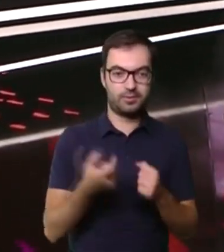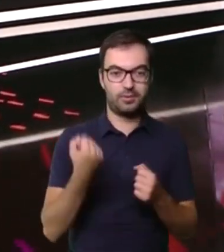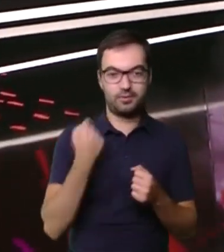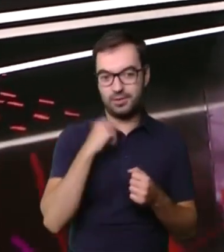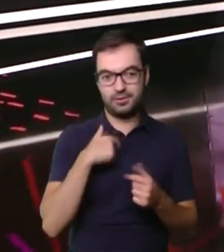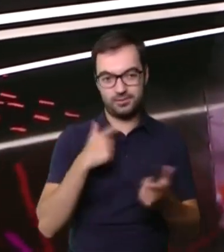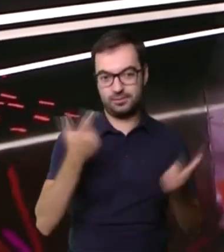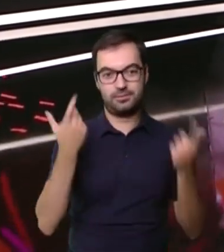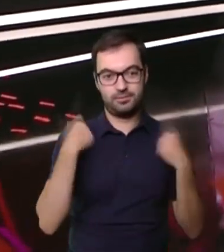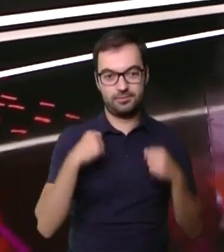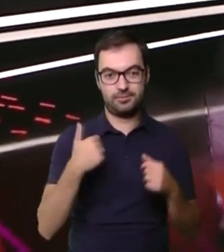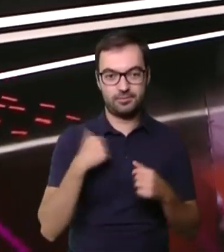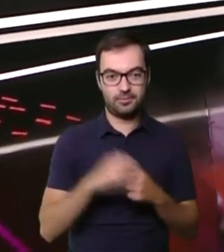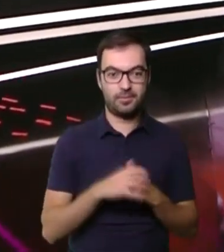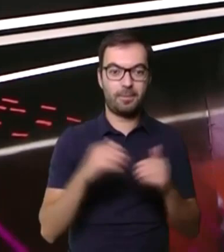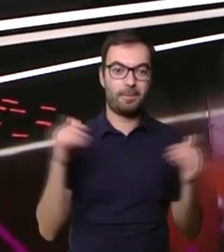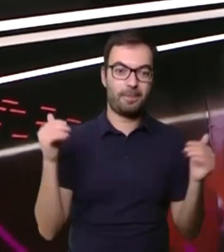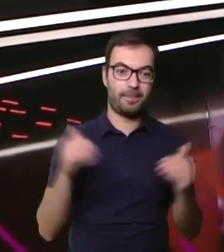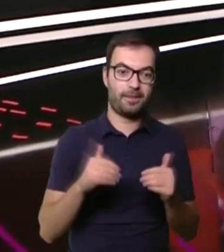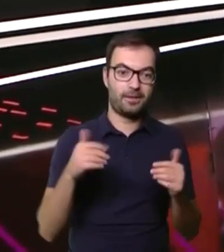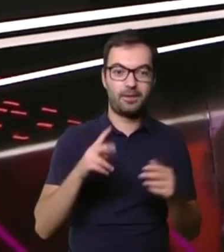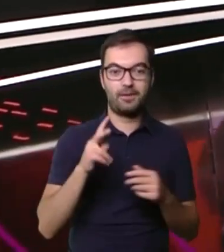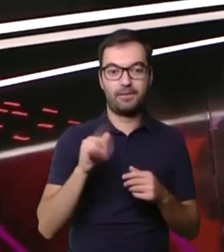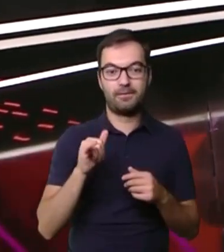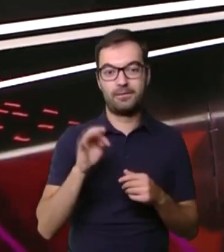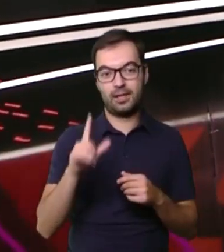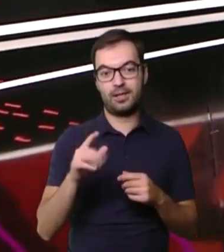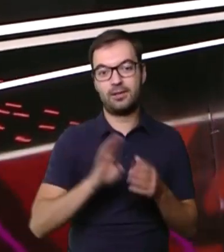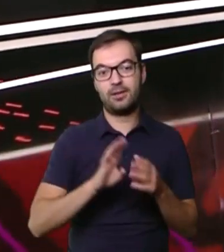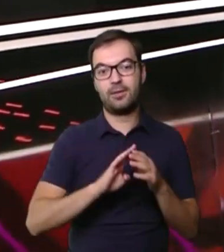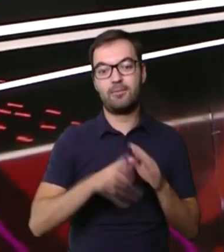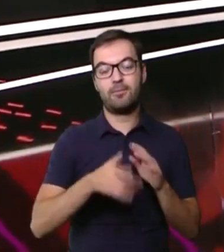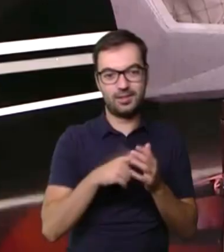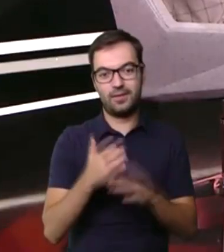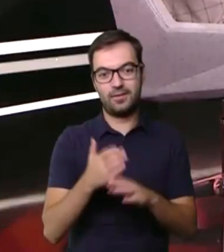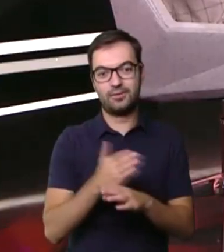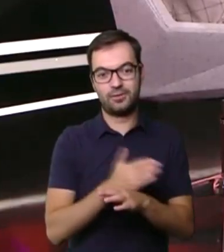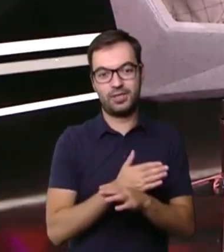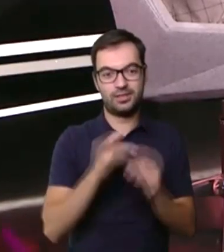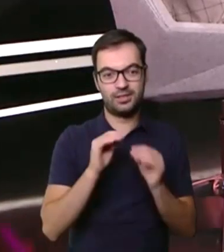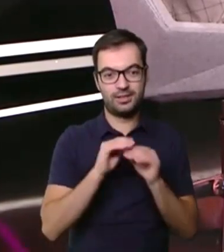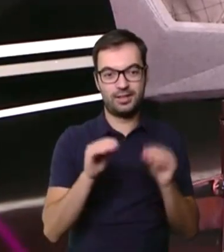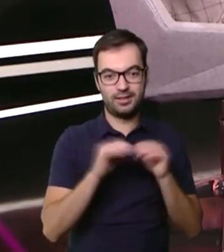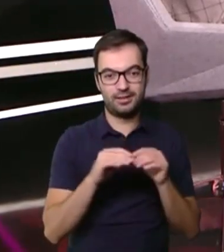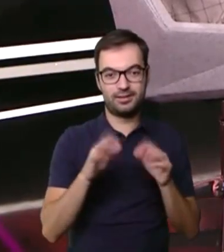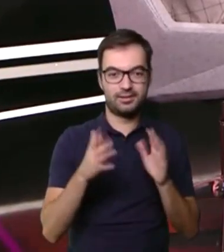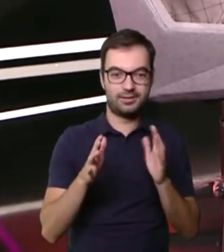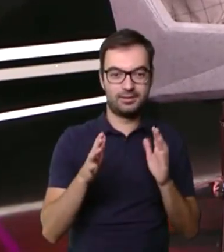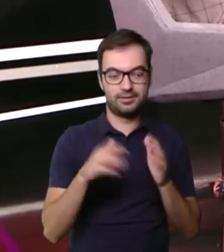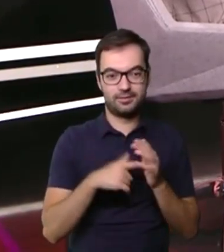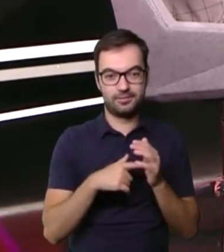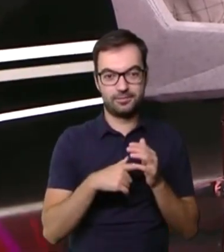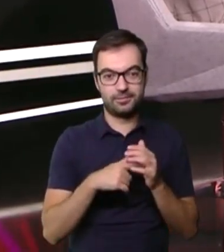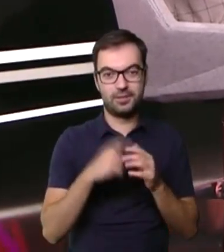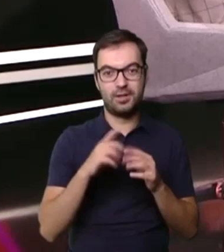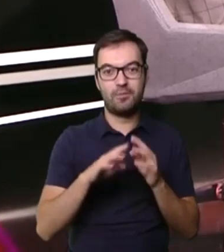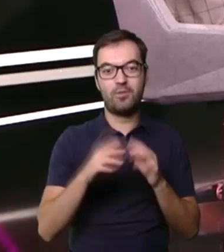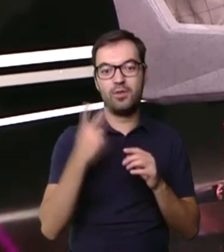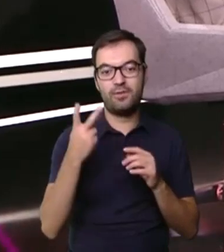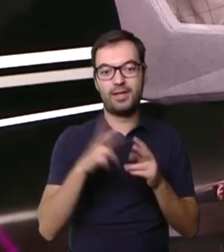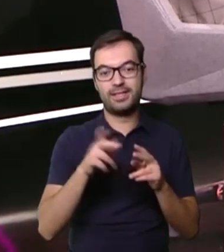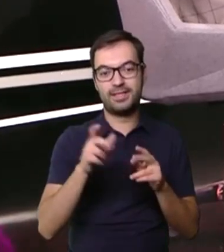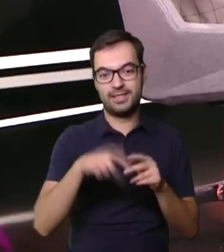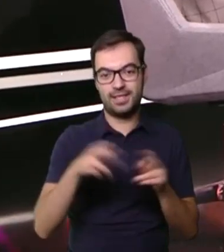strasznie zaskoczyło. Być może Vital już po tej Lidze Narodów w naszych szkoleniowców tak mniej więcej po dwóch sezonach